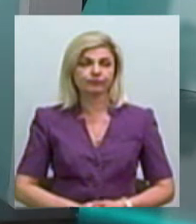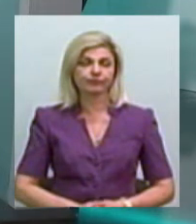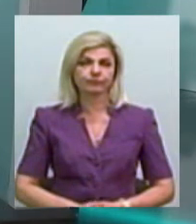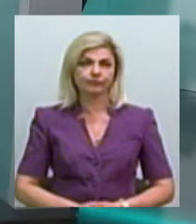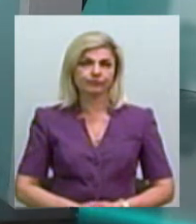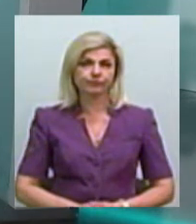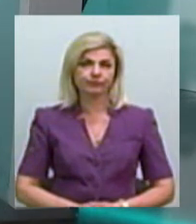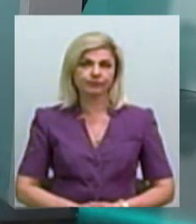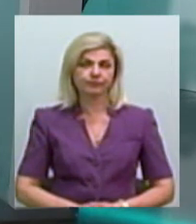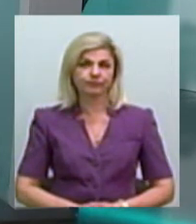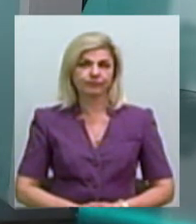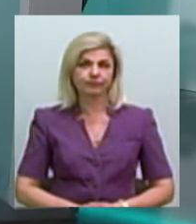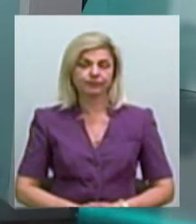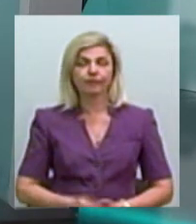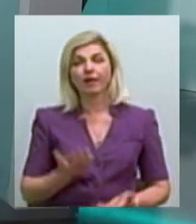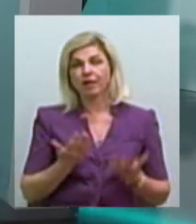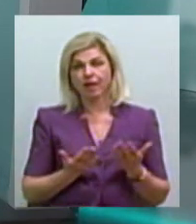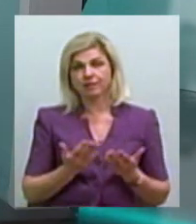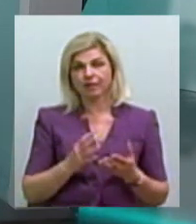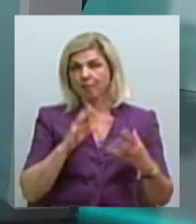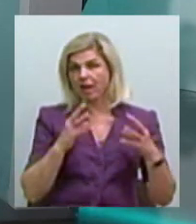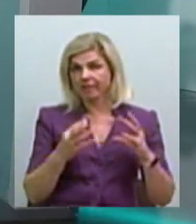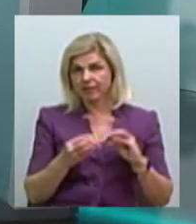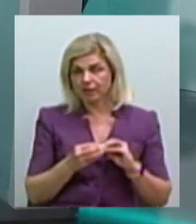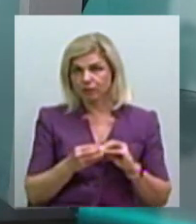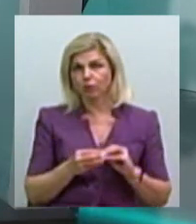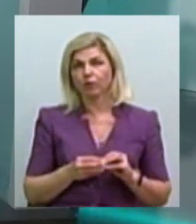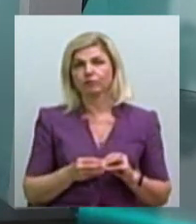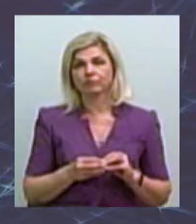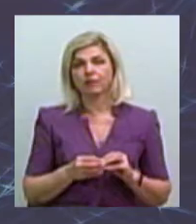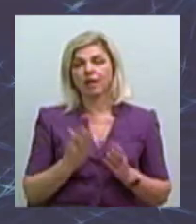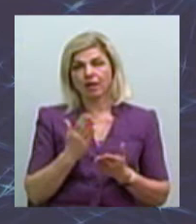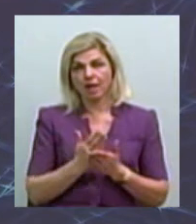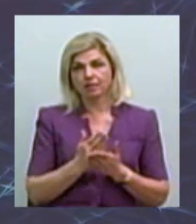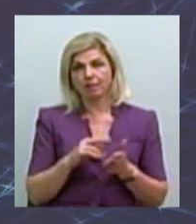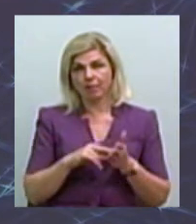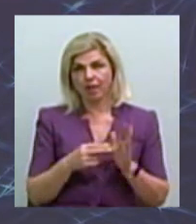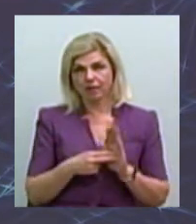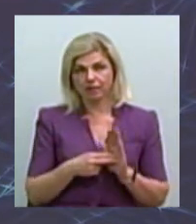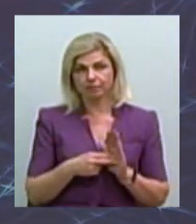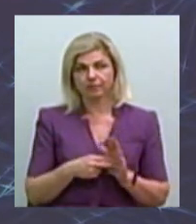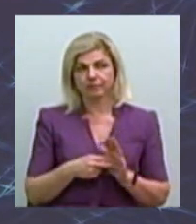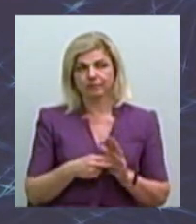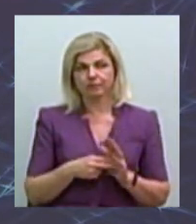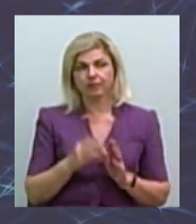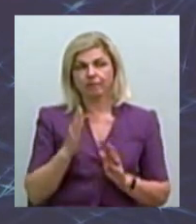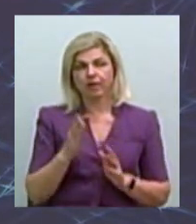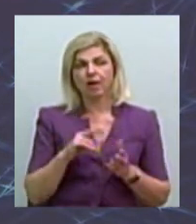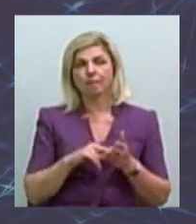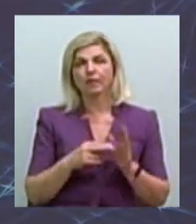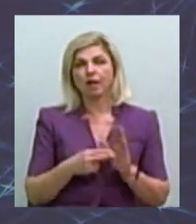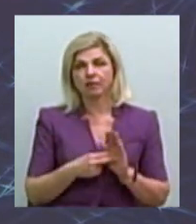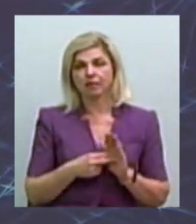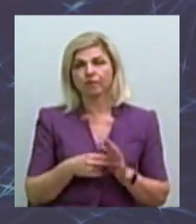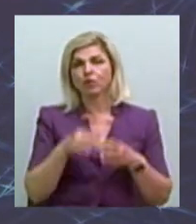Касательно, если подвести итог, есть планы. В планах это